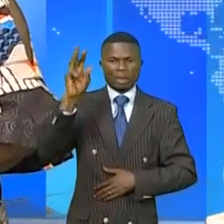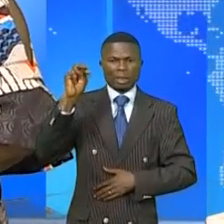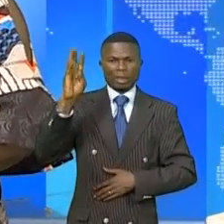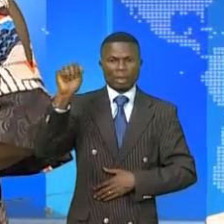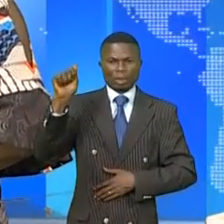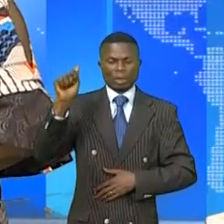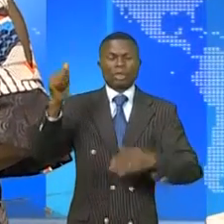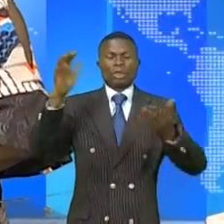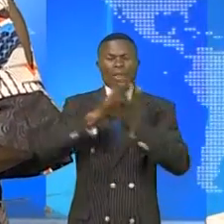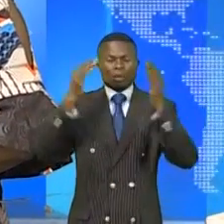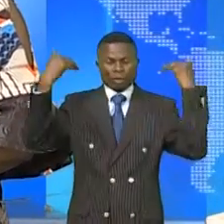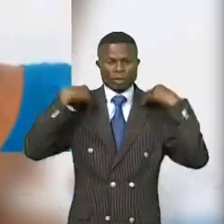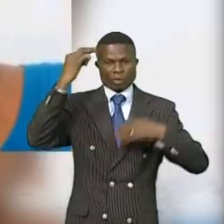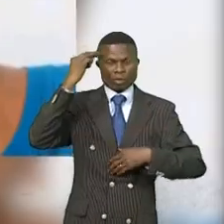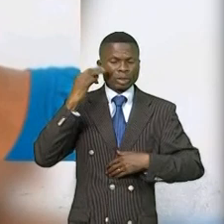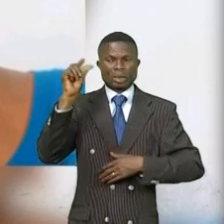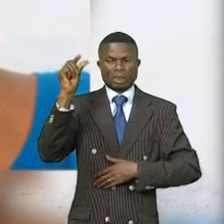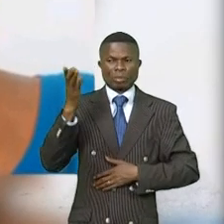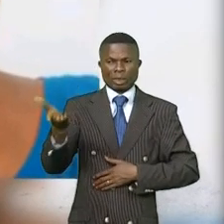la tête du ministère des Mines.